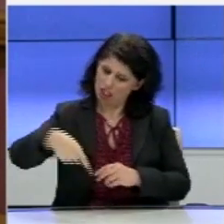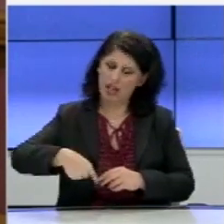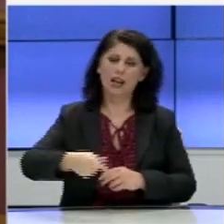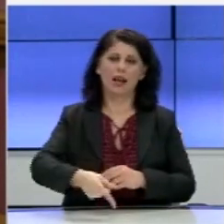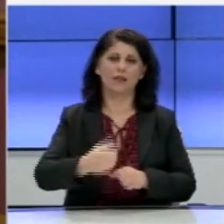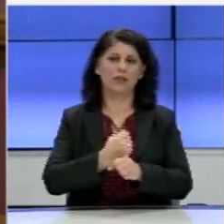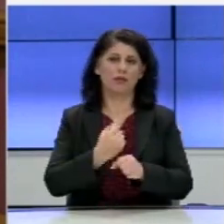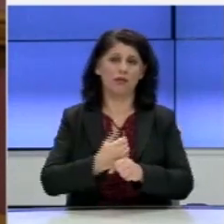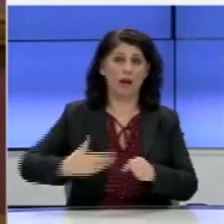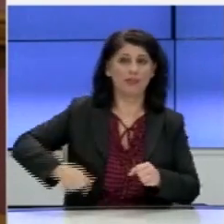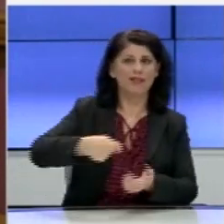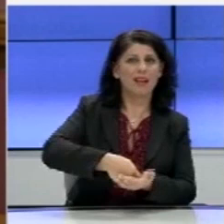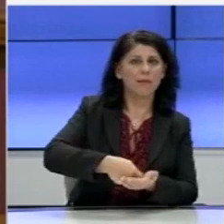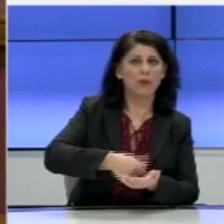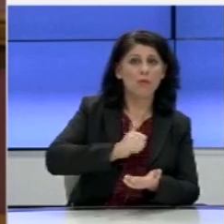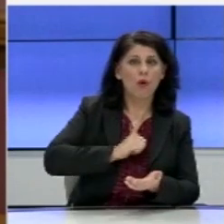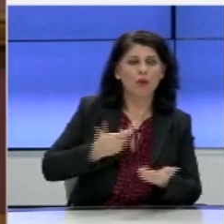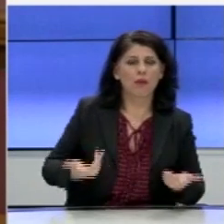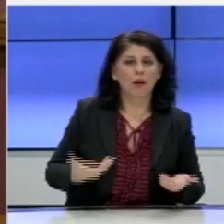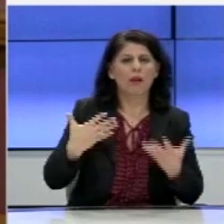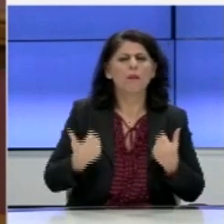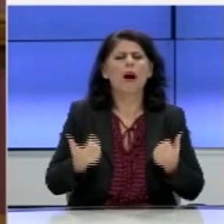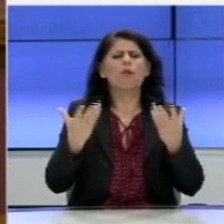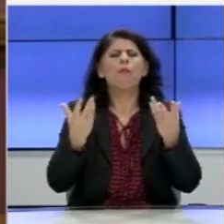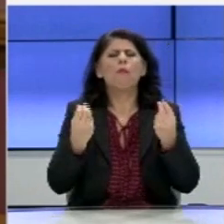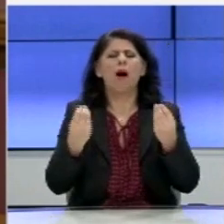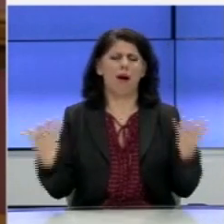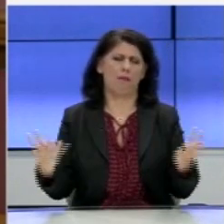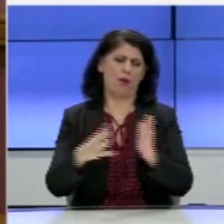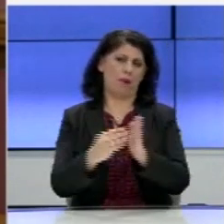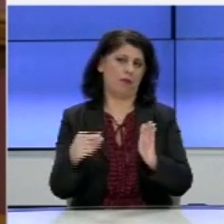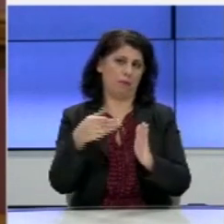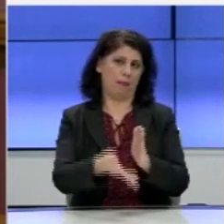Με ότι αυτό συνεπάγεται από την τσέπη τους. Ένα παράδειγμα λέω, υπάρχουν πάμπολα τέτοια.